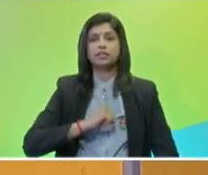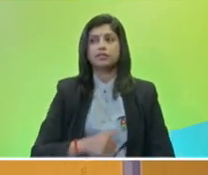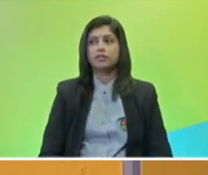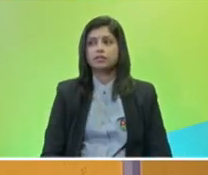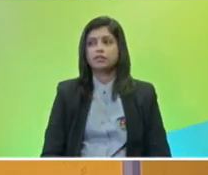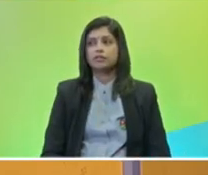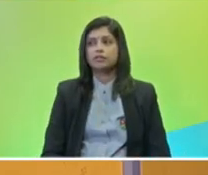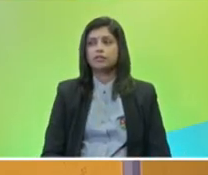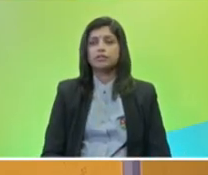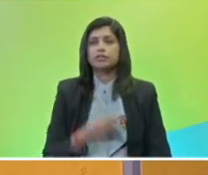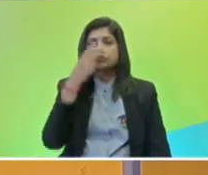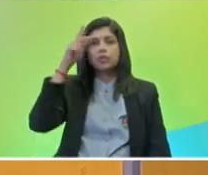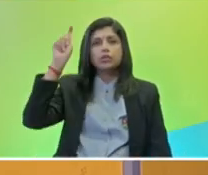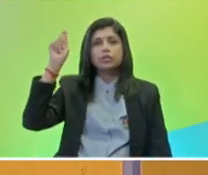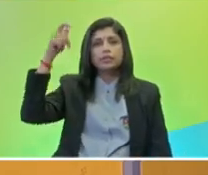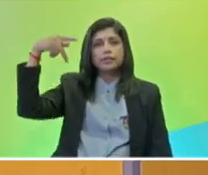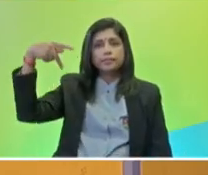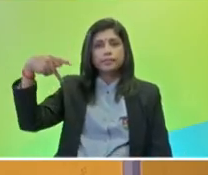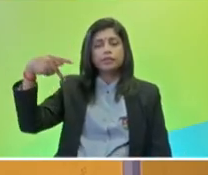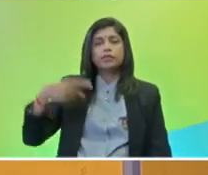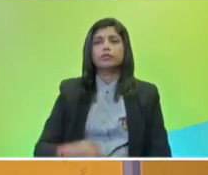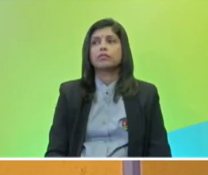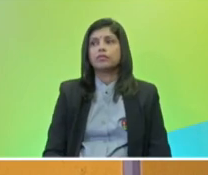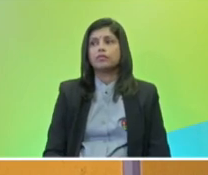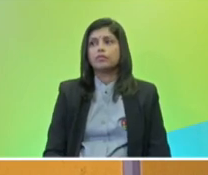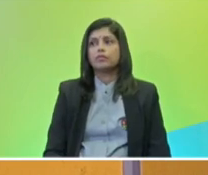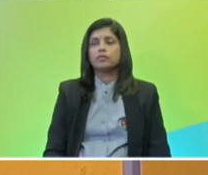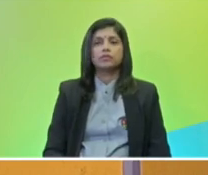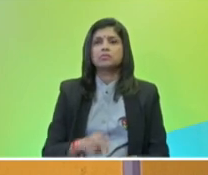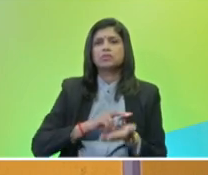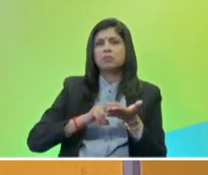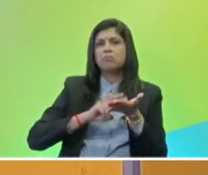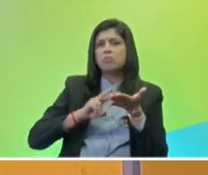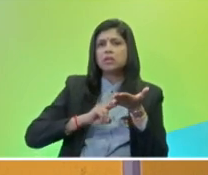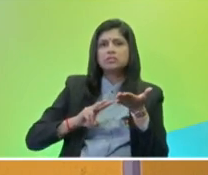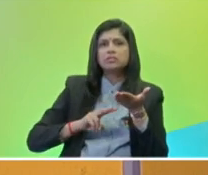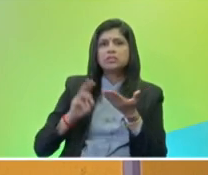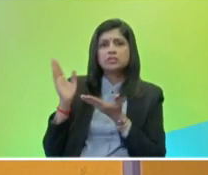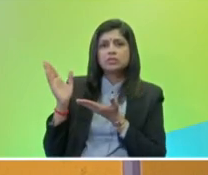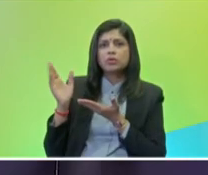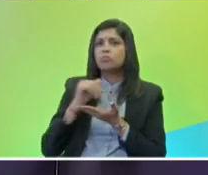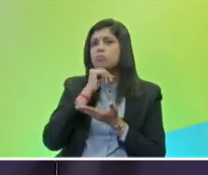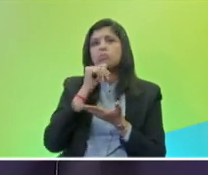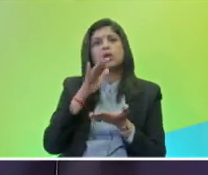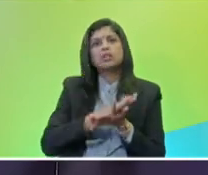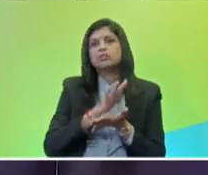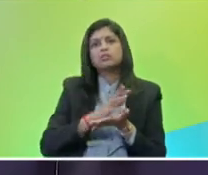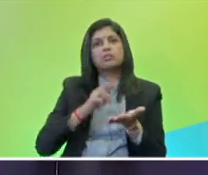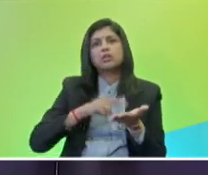tahap penguasaan mereka ini dari apa yang saya baca laporan ini Wih udah macam ini sekolah rendah